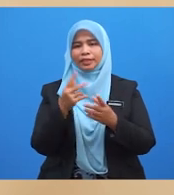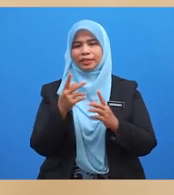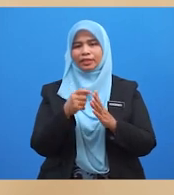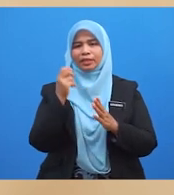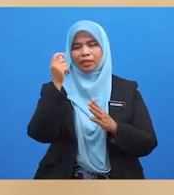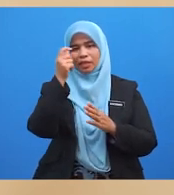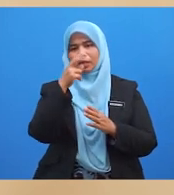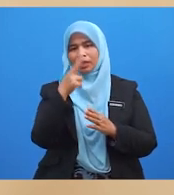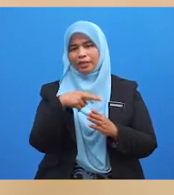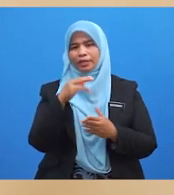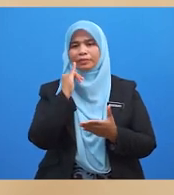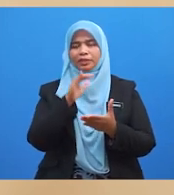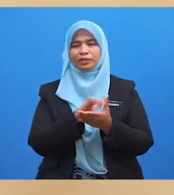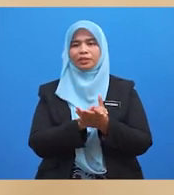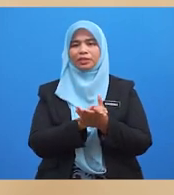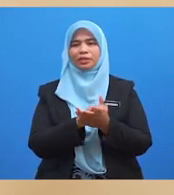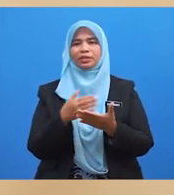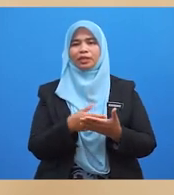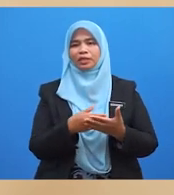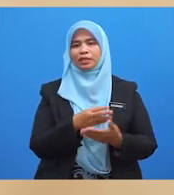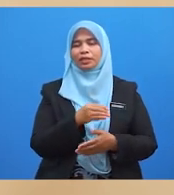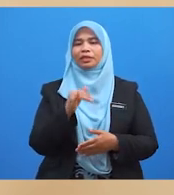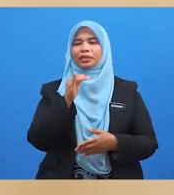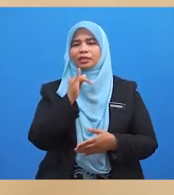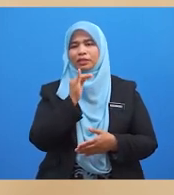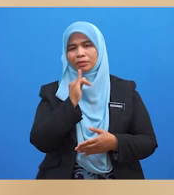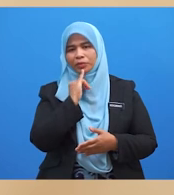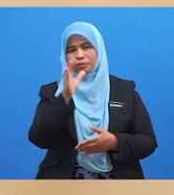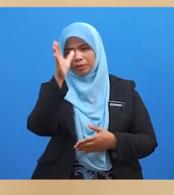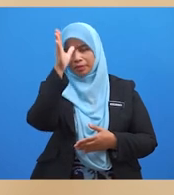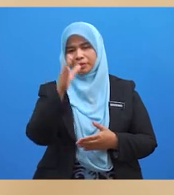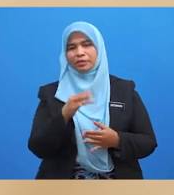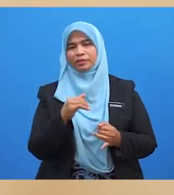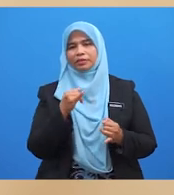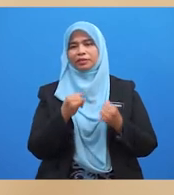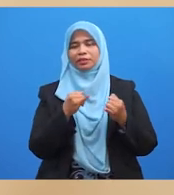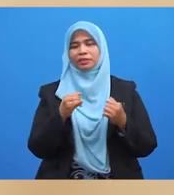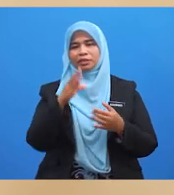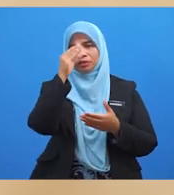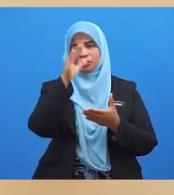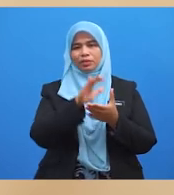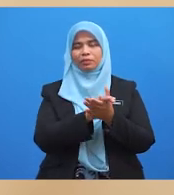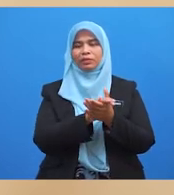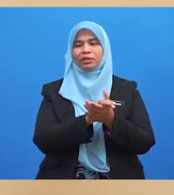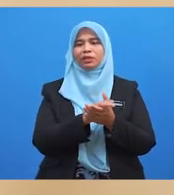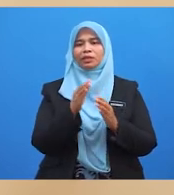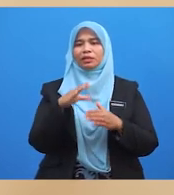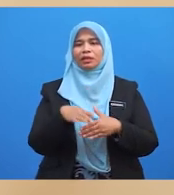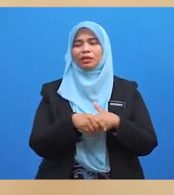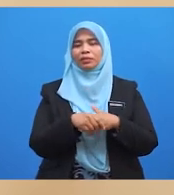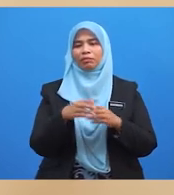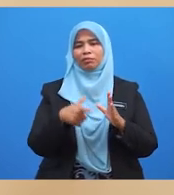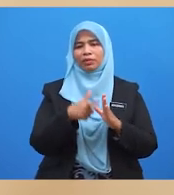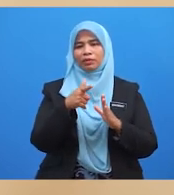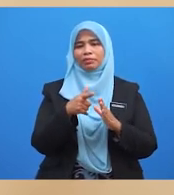isteri, anak-anak dan ibu bapa. Kedua, jika suami berpoligami menyebabkan